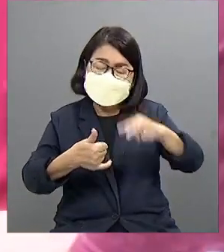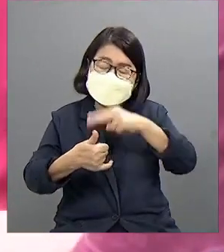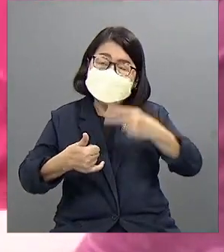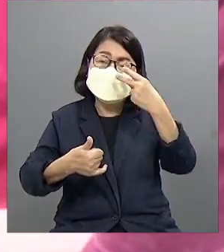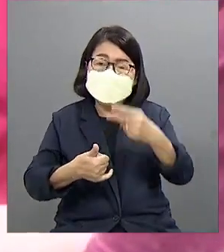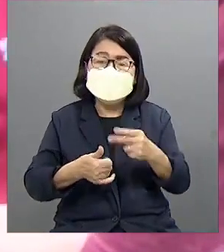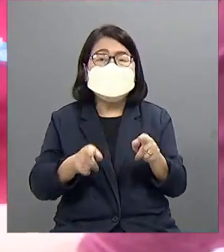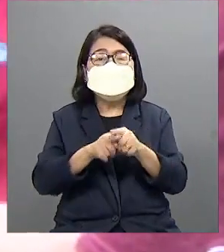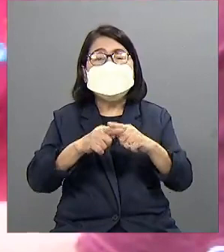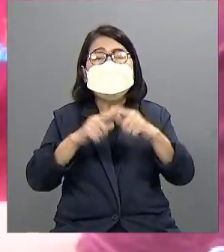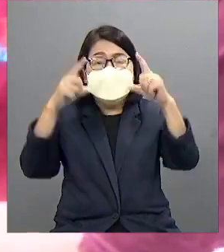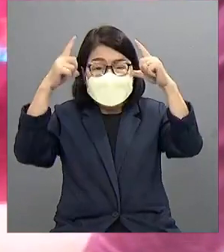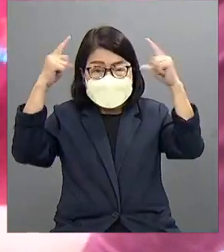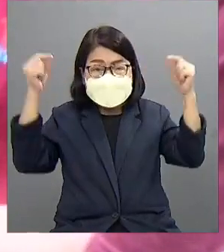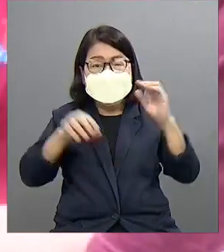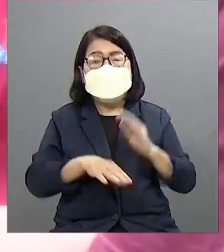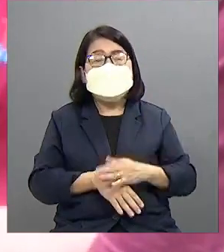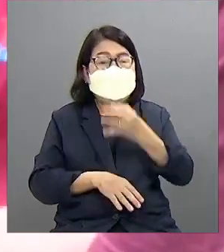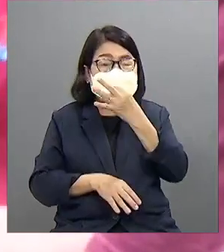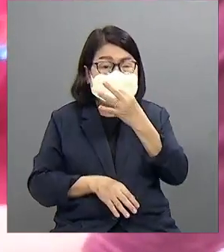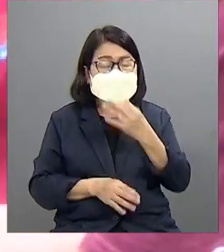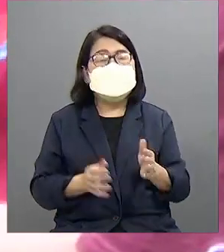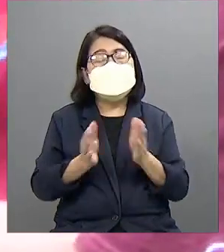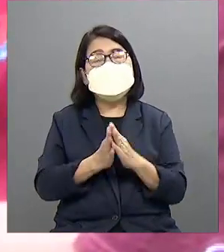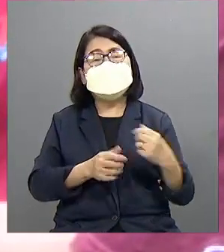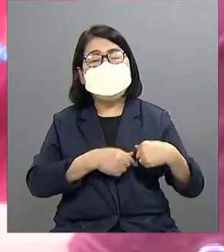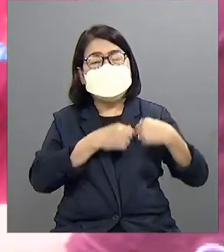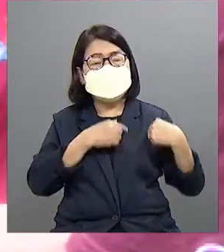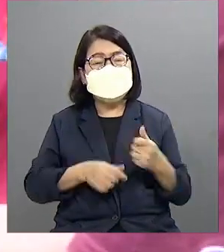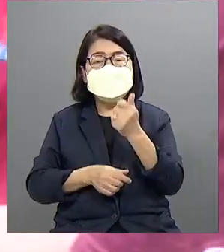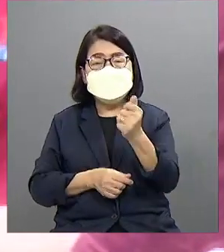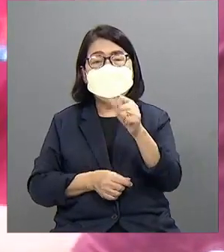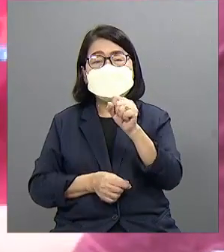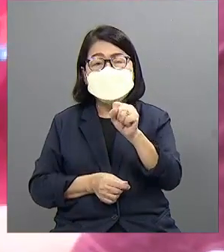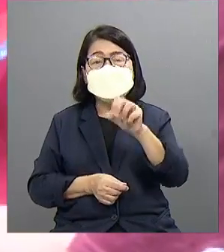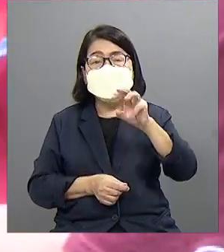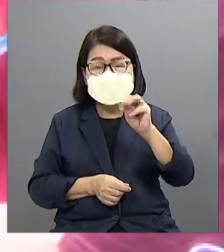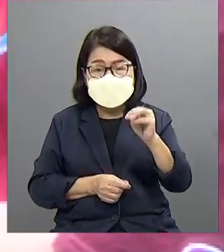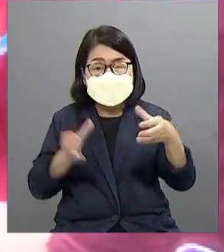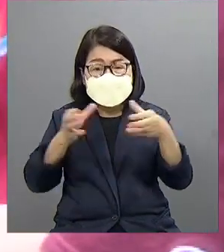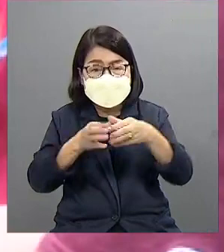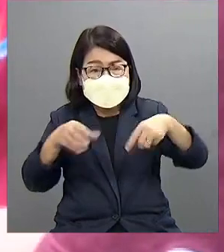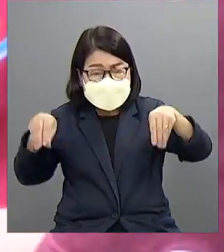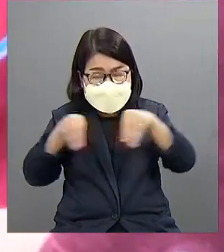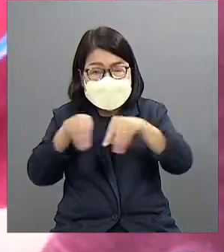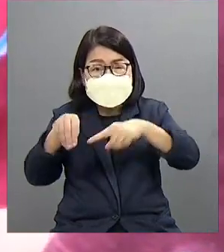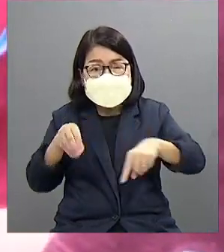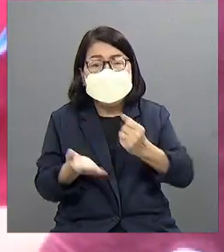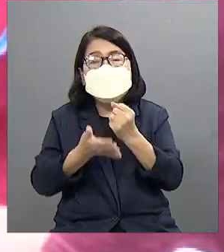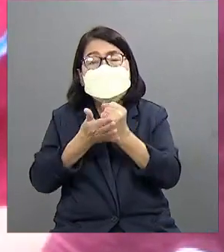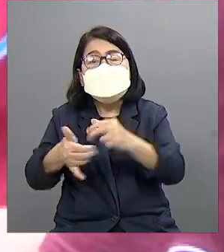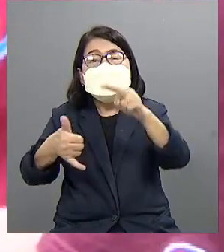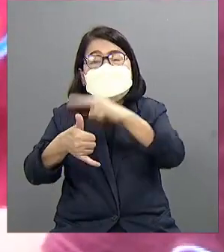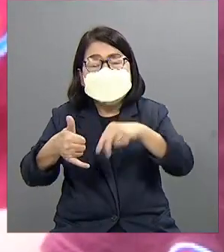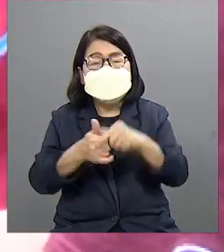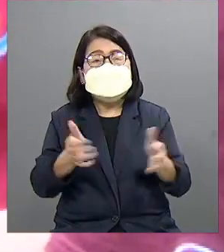าชีพนะคะแล้วก็จะมีอสม.มาดูแลที่อสม.ที่รับผิดชอบในโซนนะคะในส่วนของการจัดสภาพแวดล้อมอะไรพ